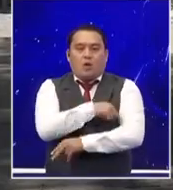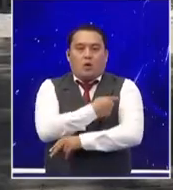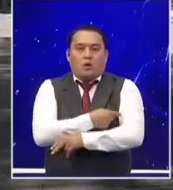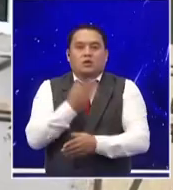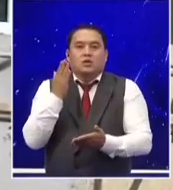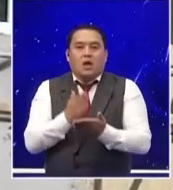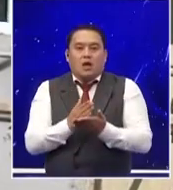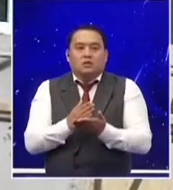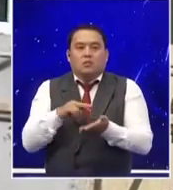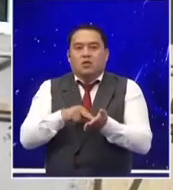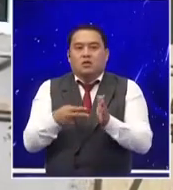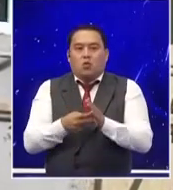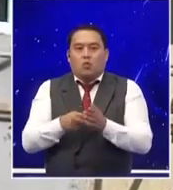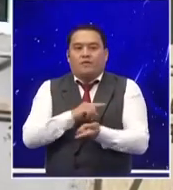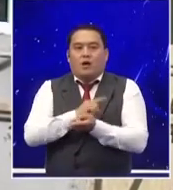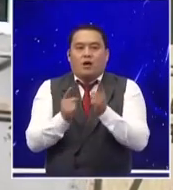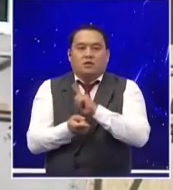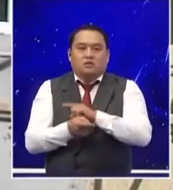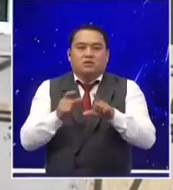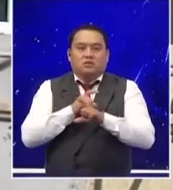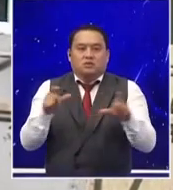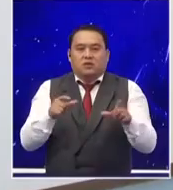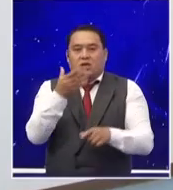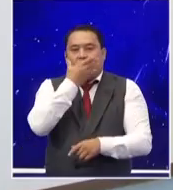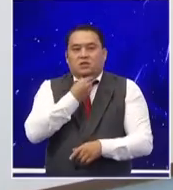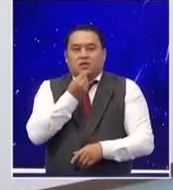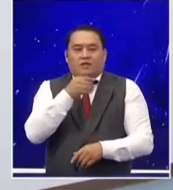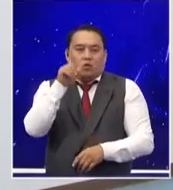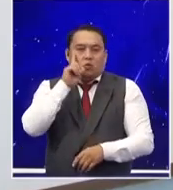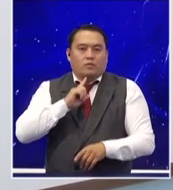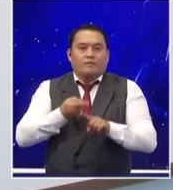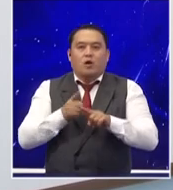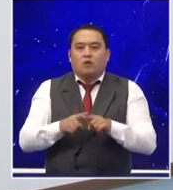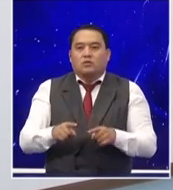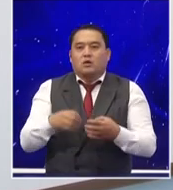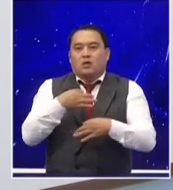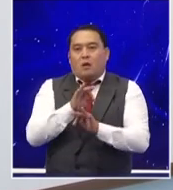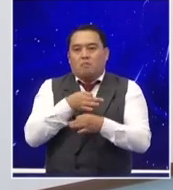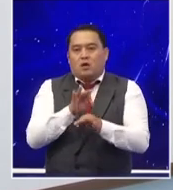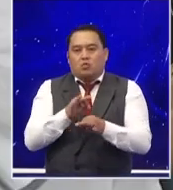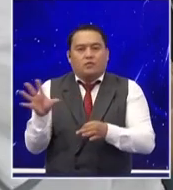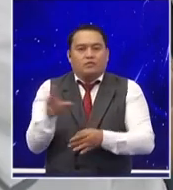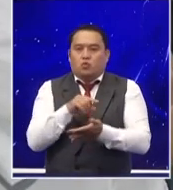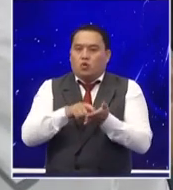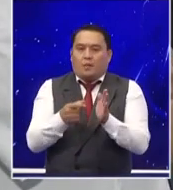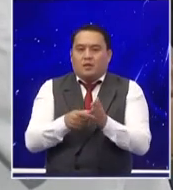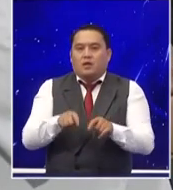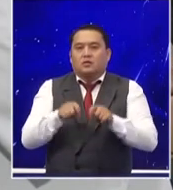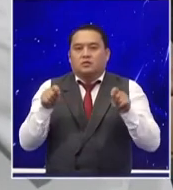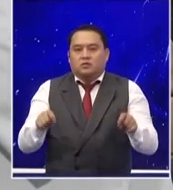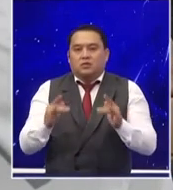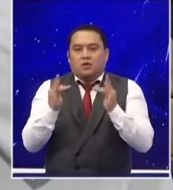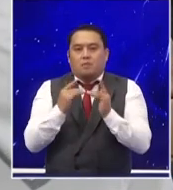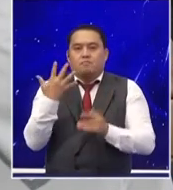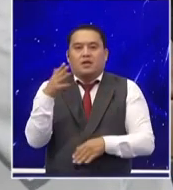предусмотрела перепланировку от чего здание стало гораздо функциональнее отведено помещение под лабораторию фильтр и другое ездить дневной стационар